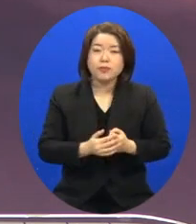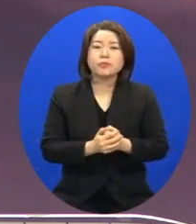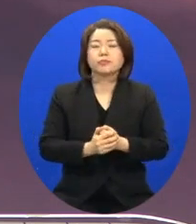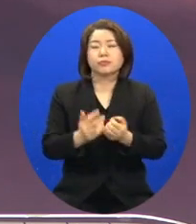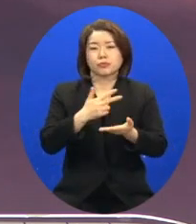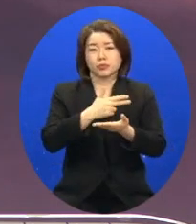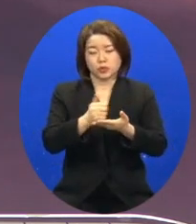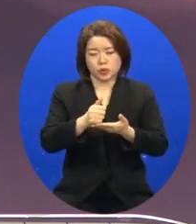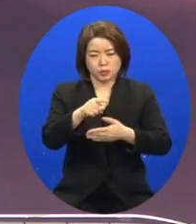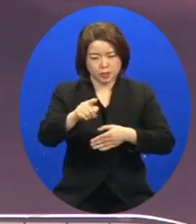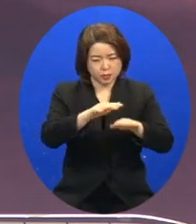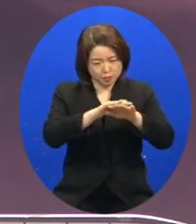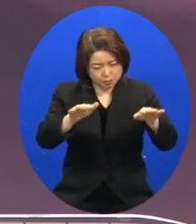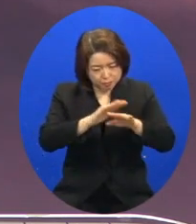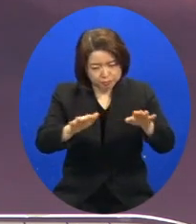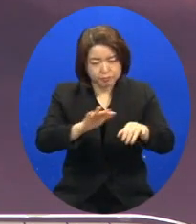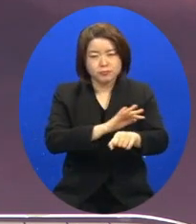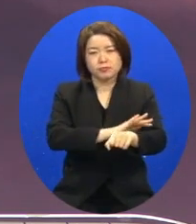주님은 풀어주기를 원하십니다.